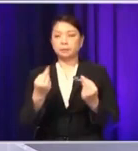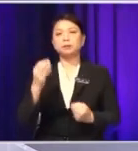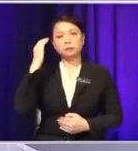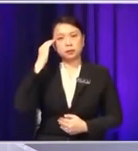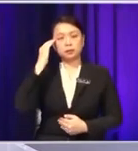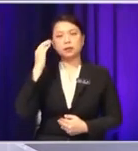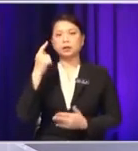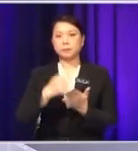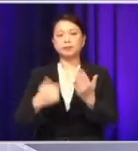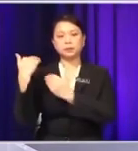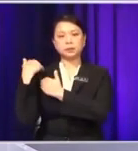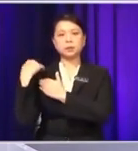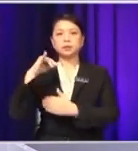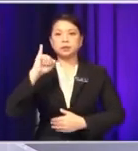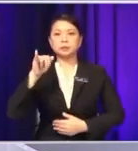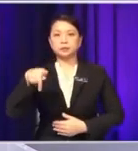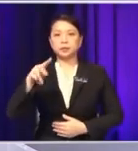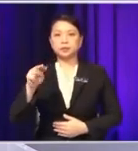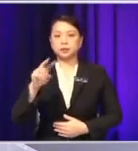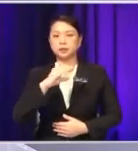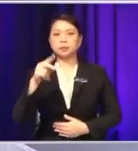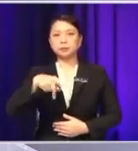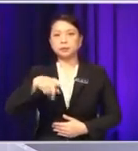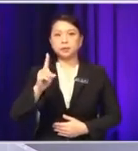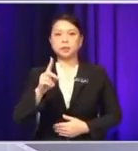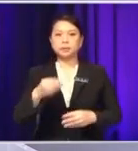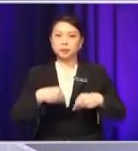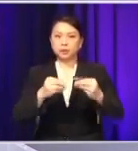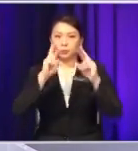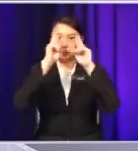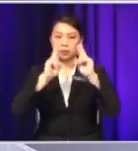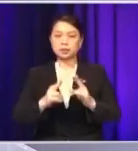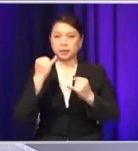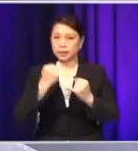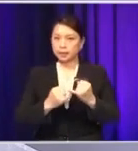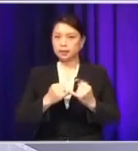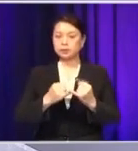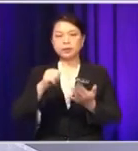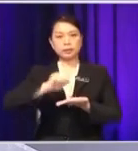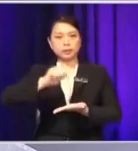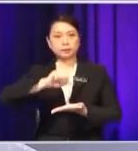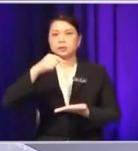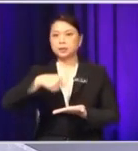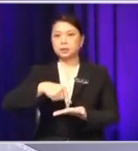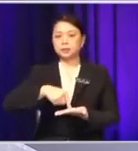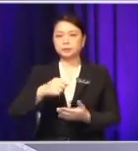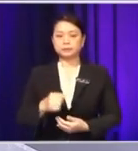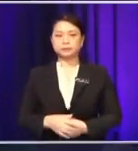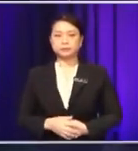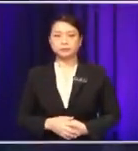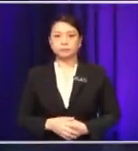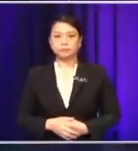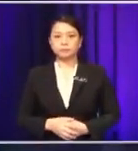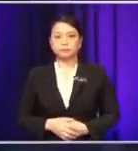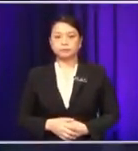peranan JPN dan juga PPD ini untuk ujian akhir sesi akademik. Kiranya secara menyeluruh, Tuan. Okey.